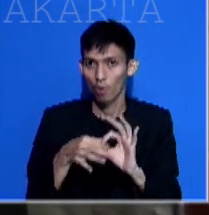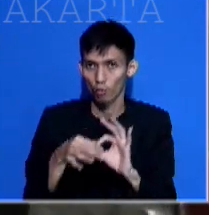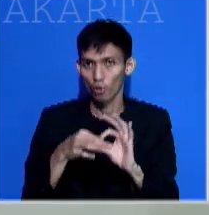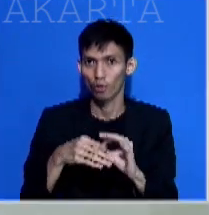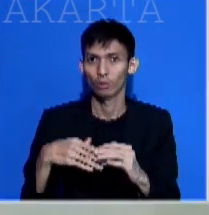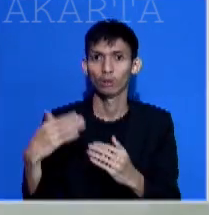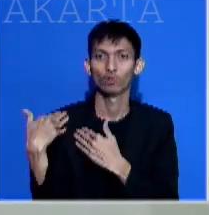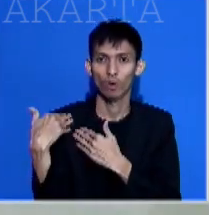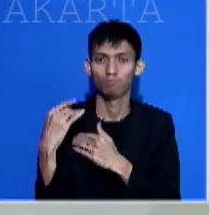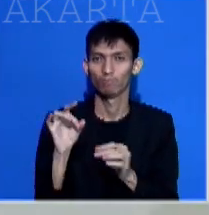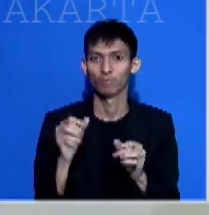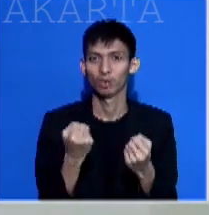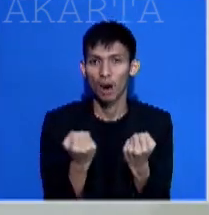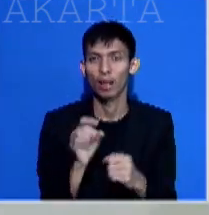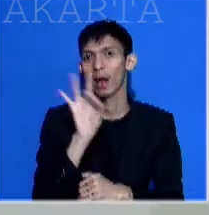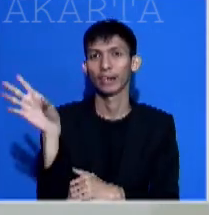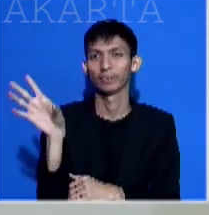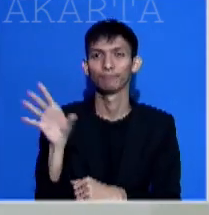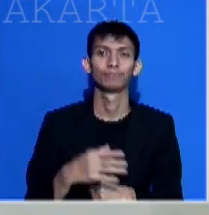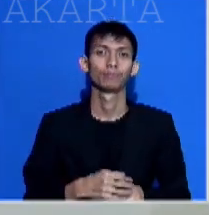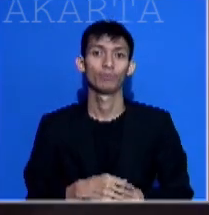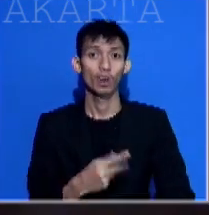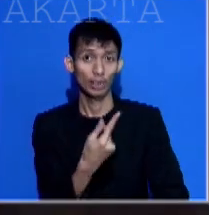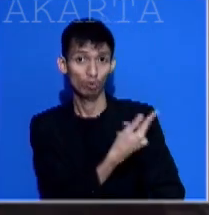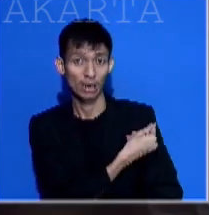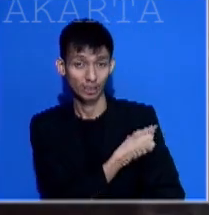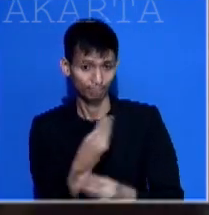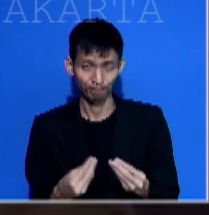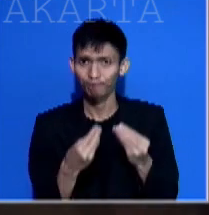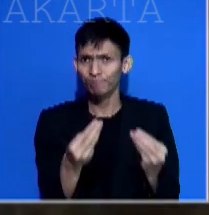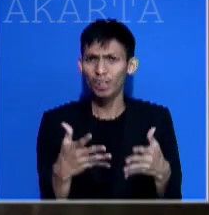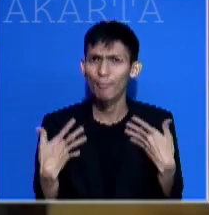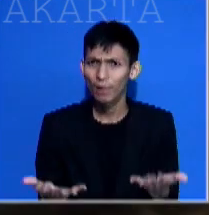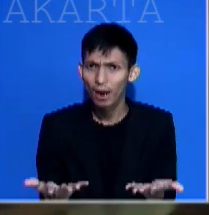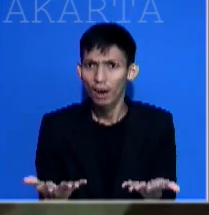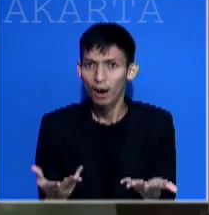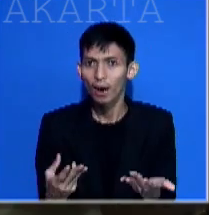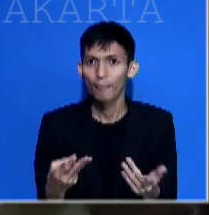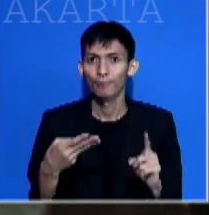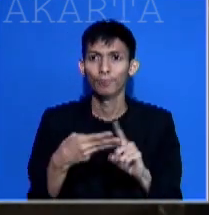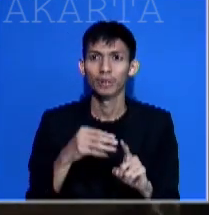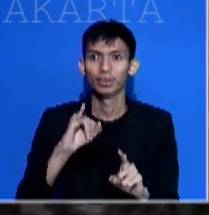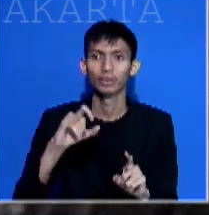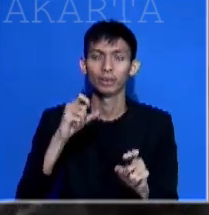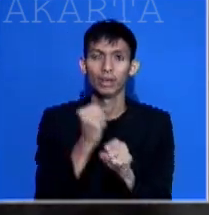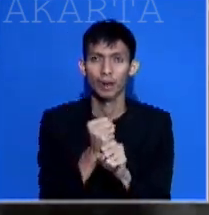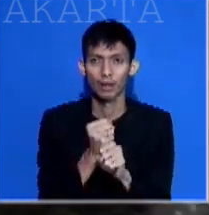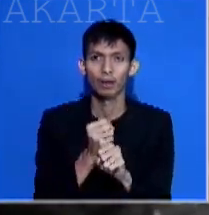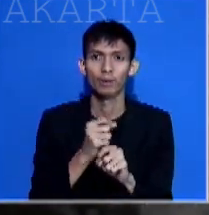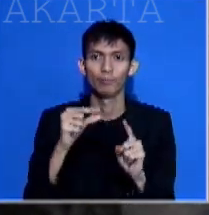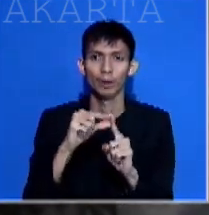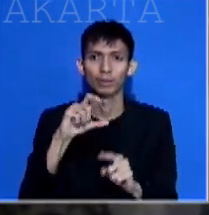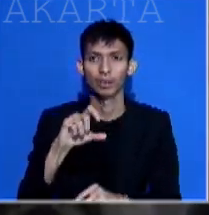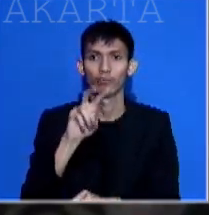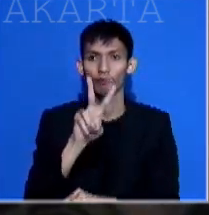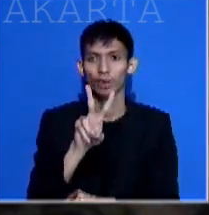lintas sektor. Jenis imunisasi yang diberikan di titik kegiatan ini diantaranya BCG, PCV, DPT,